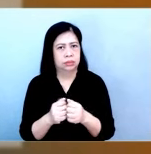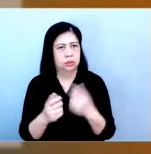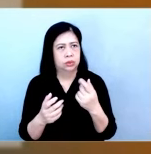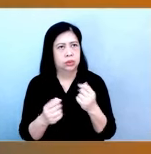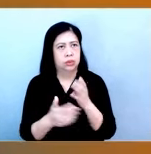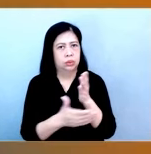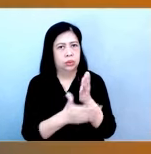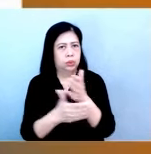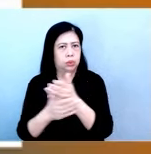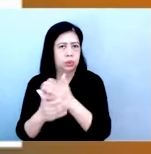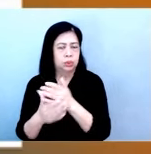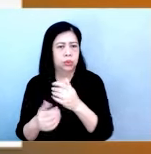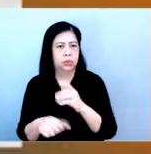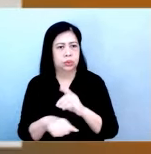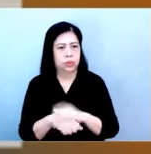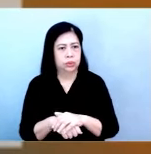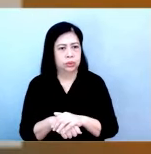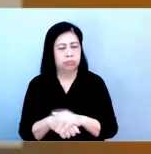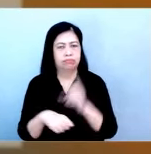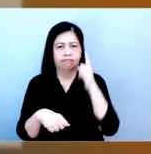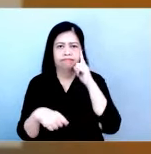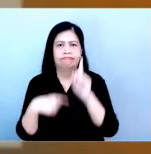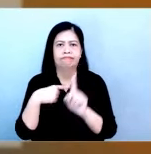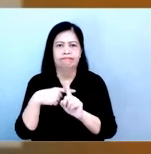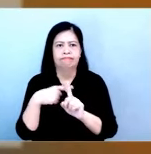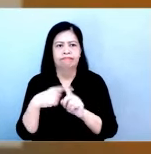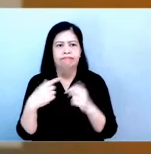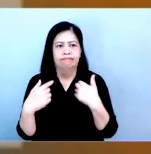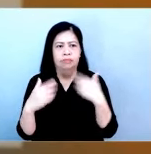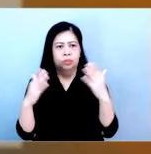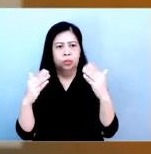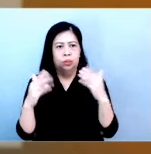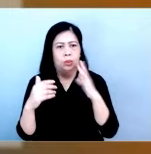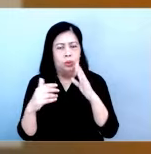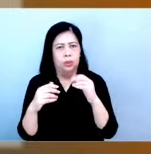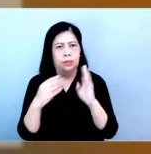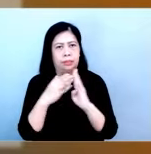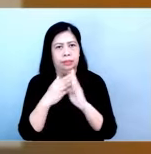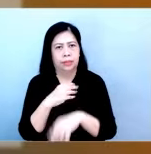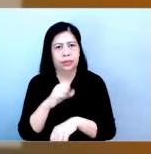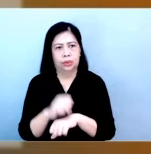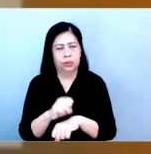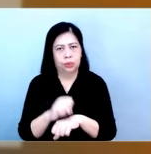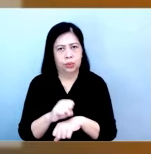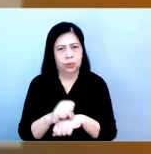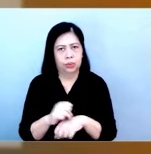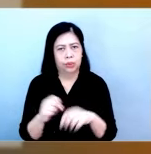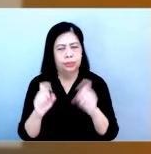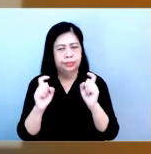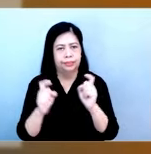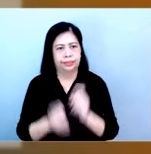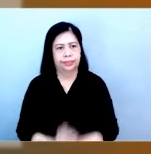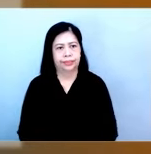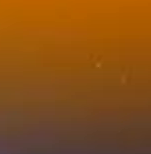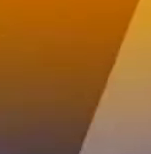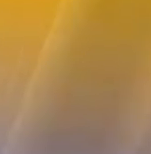duties. Positibo naman ang pananaw ni King Charles at umaasa siyang makakabalik siya sa trabaho sa lalong madaling